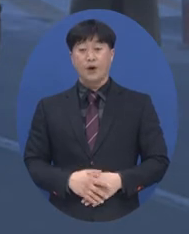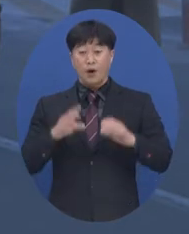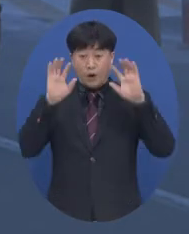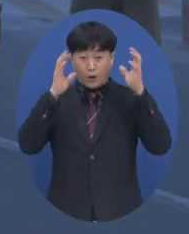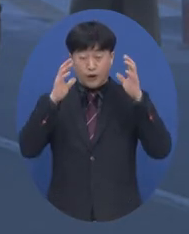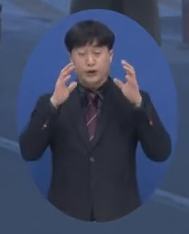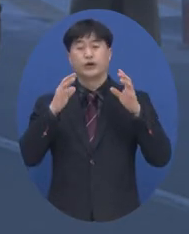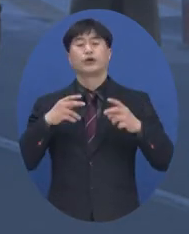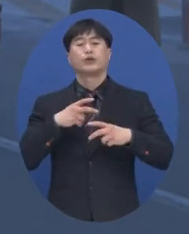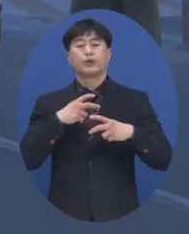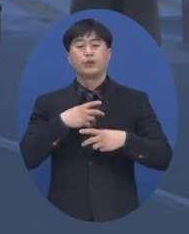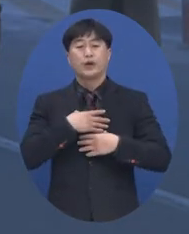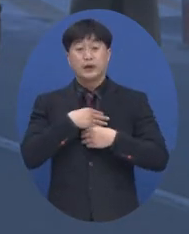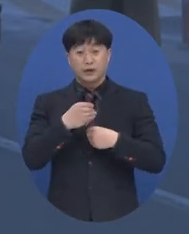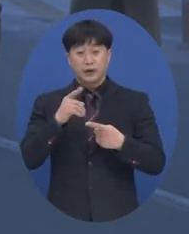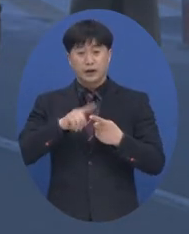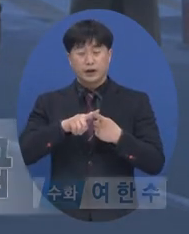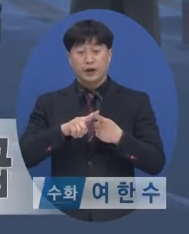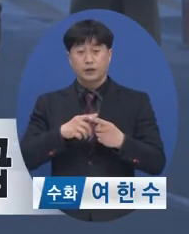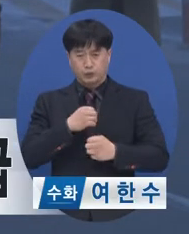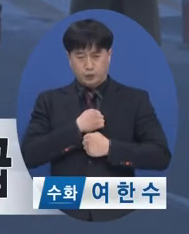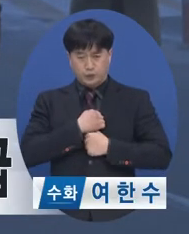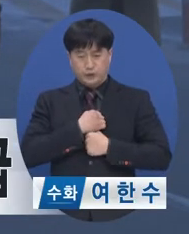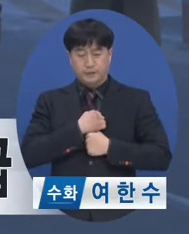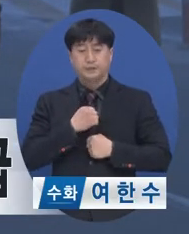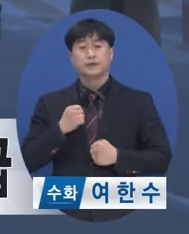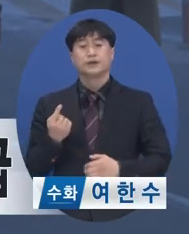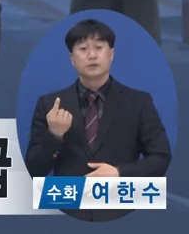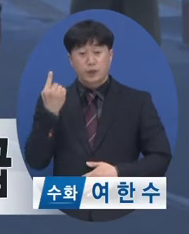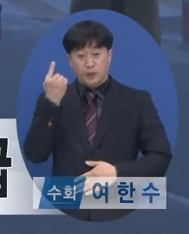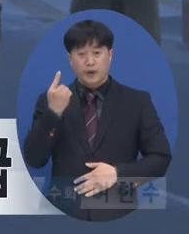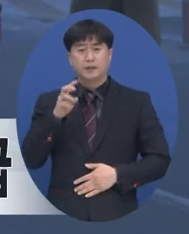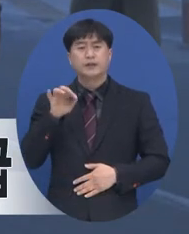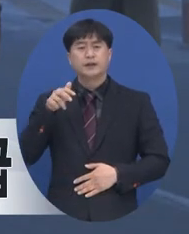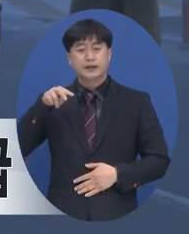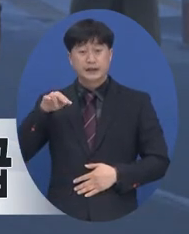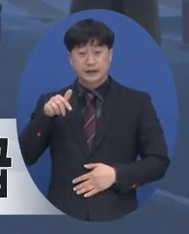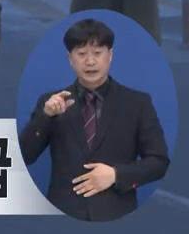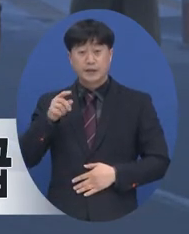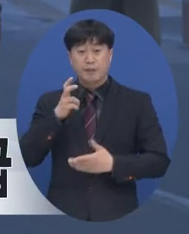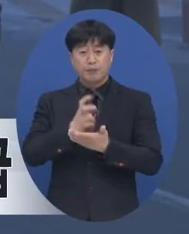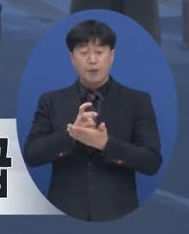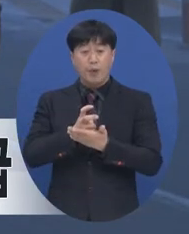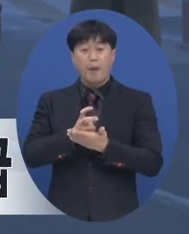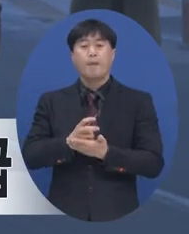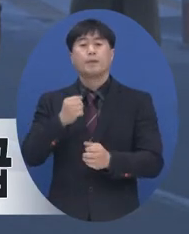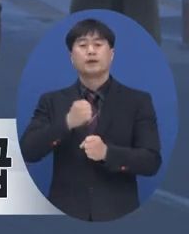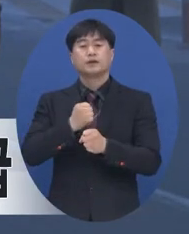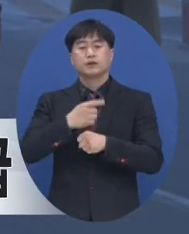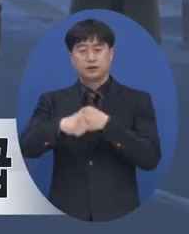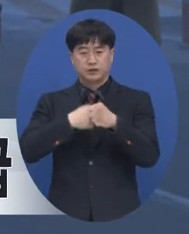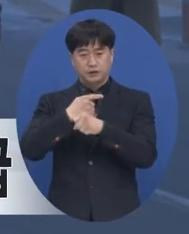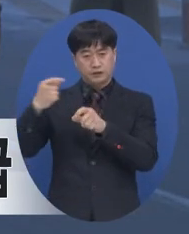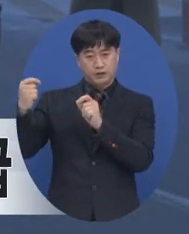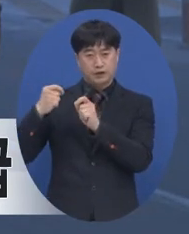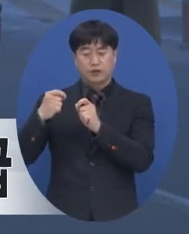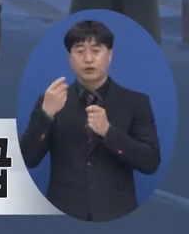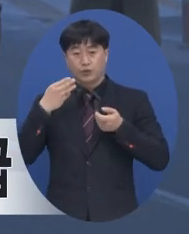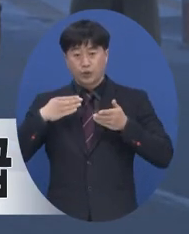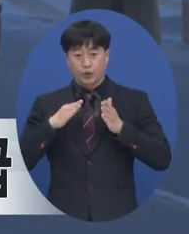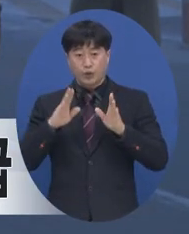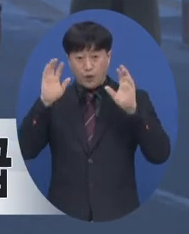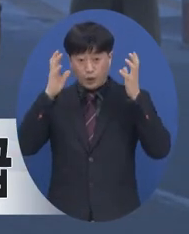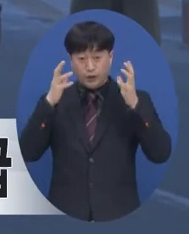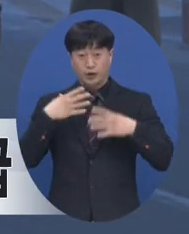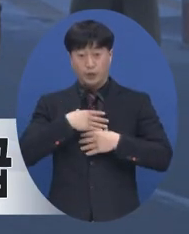어린이 교통안전에 대한 경각심이 높아지면서 일명 민식이법이 만들어진 지 1년이 돼가고 있습니다. 경기도가